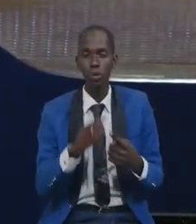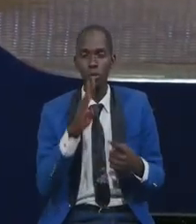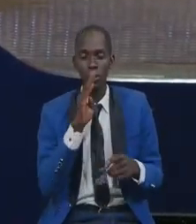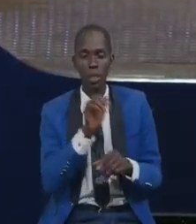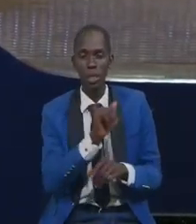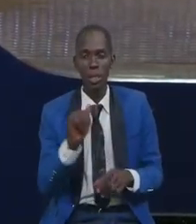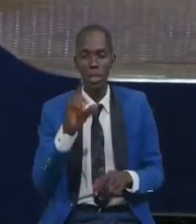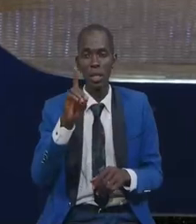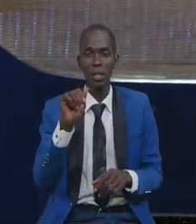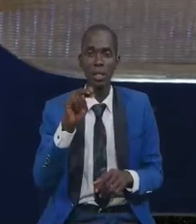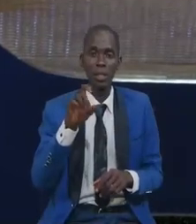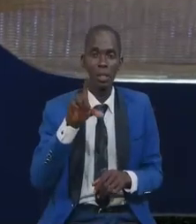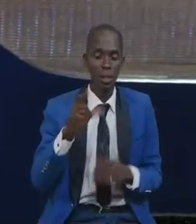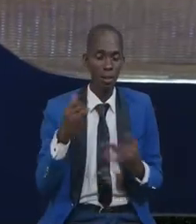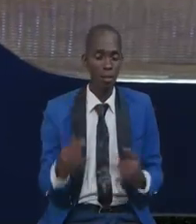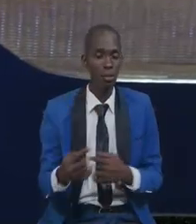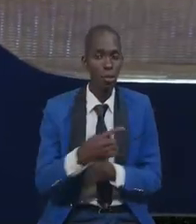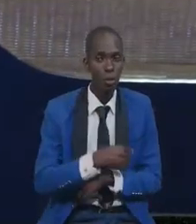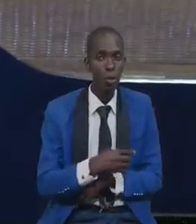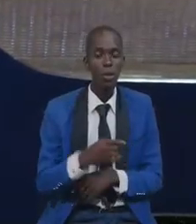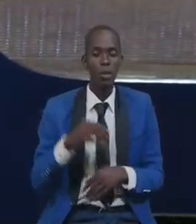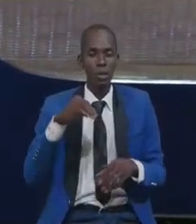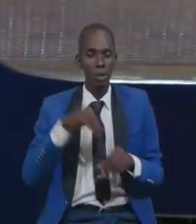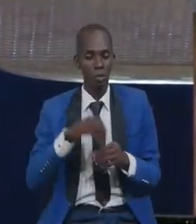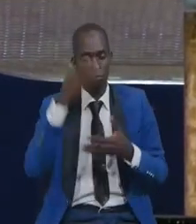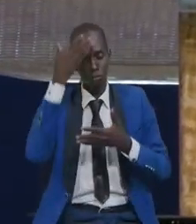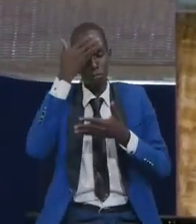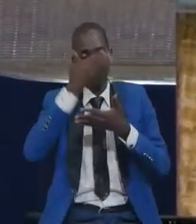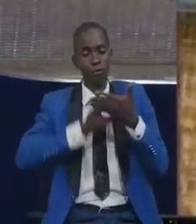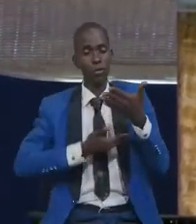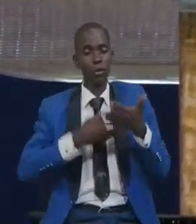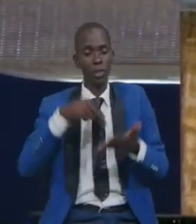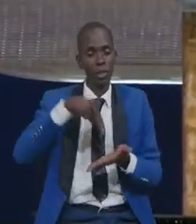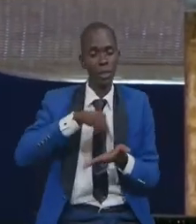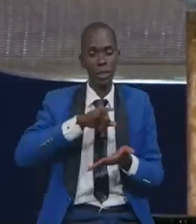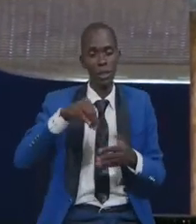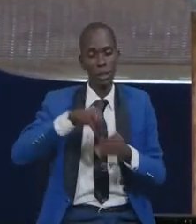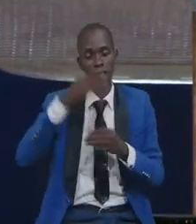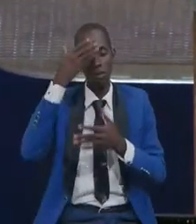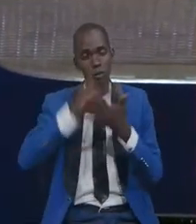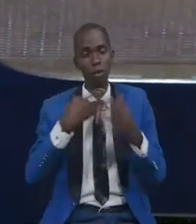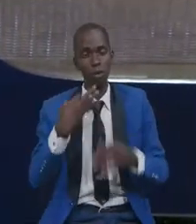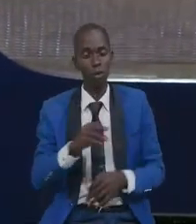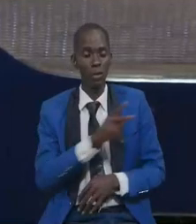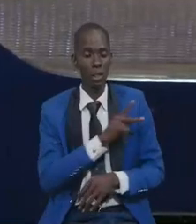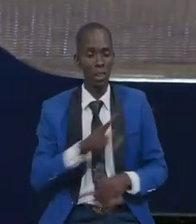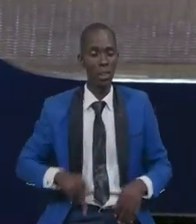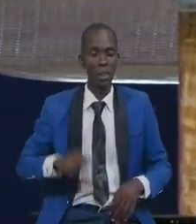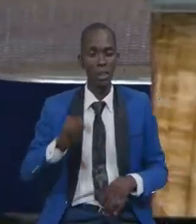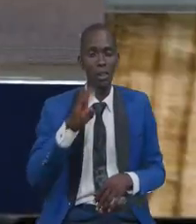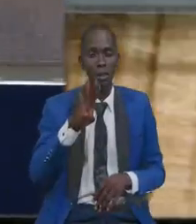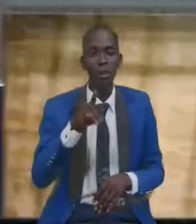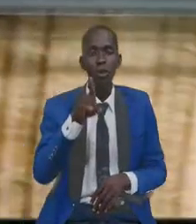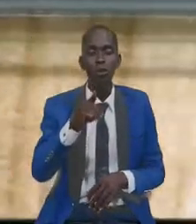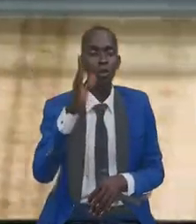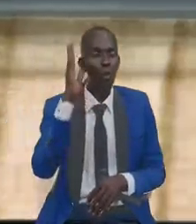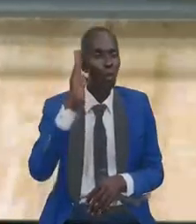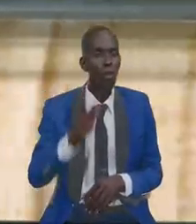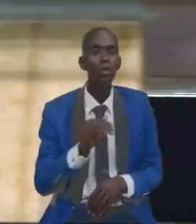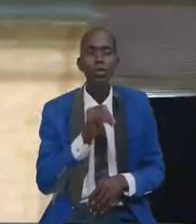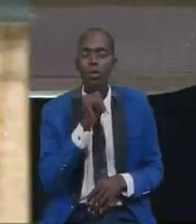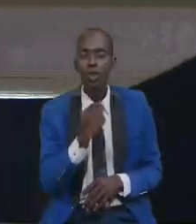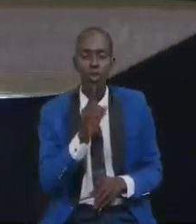aujourd'hui devant un Nebuchadnezzar, vous devez parler. Non, pas comme plaire aux hommes, mais